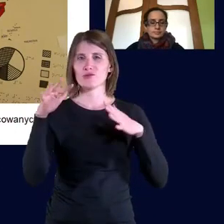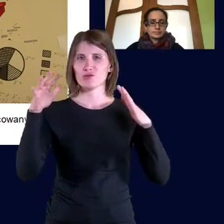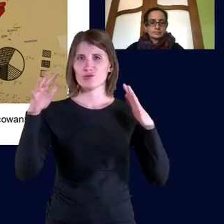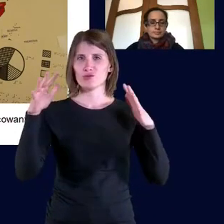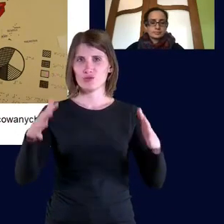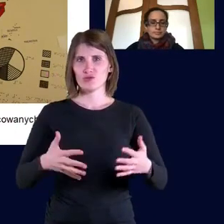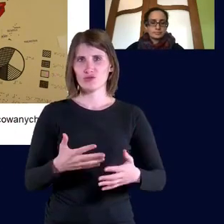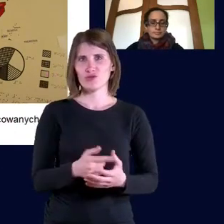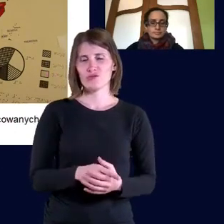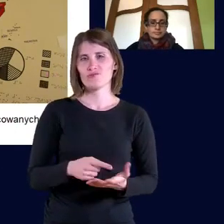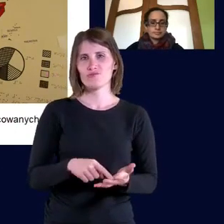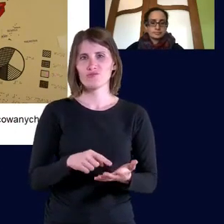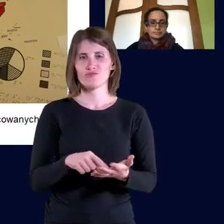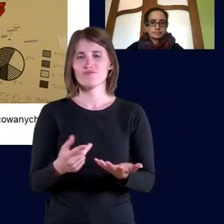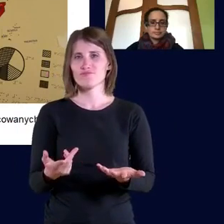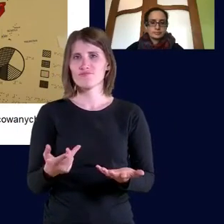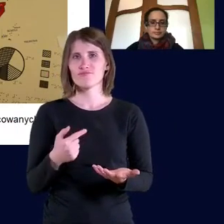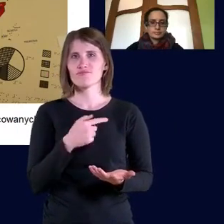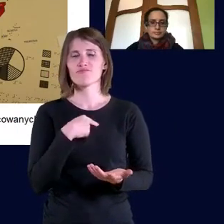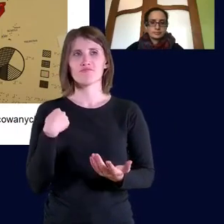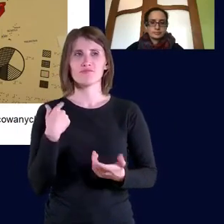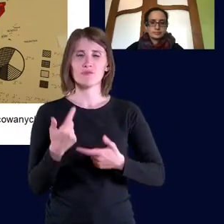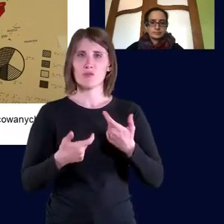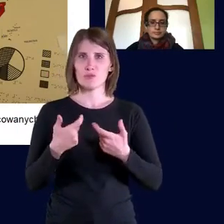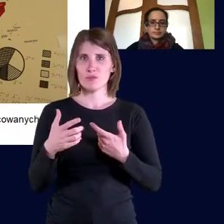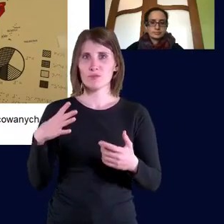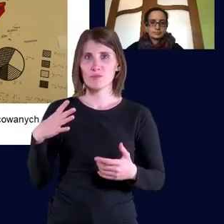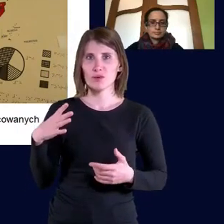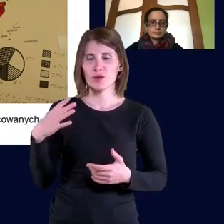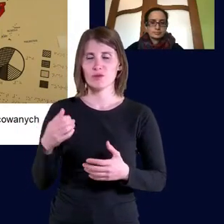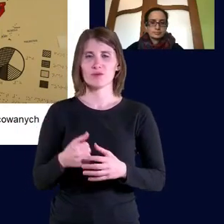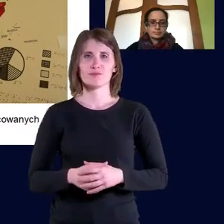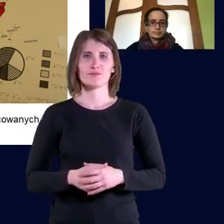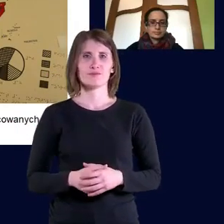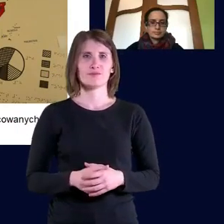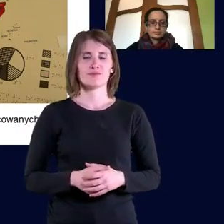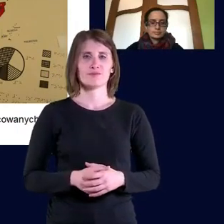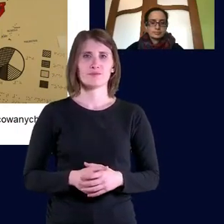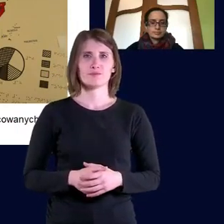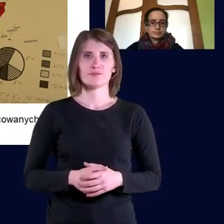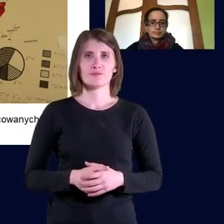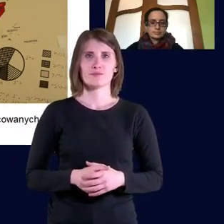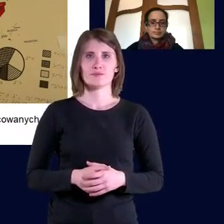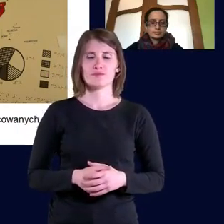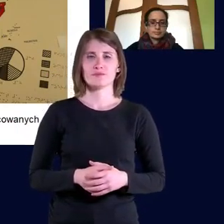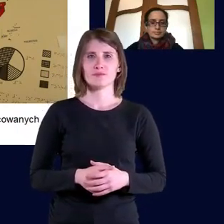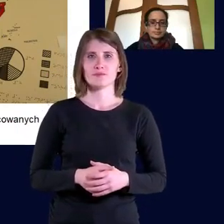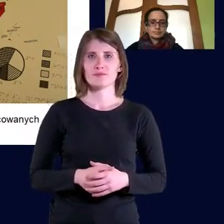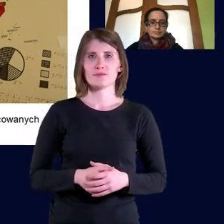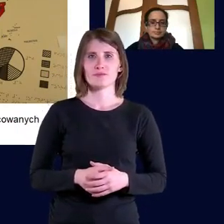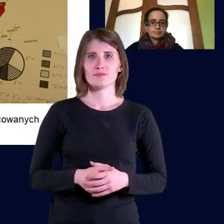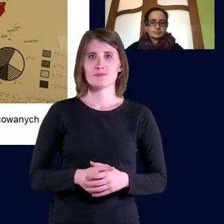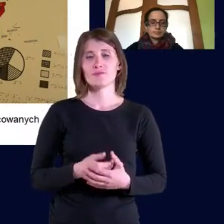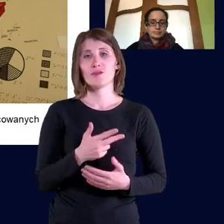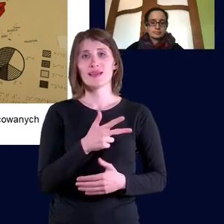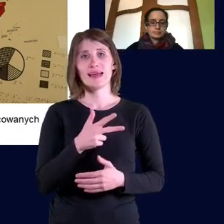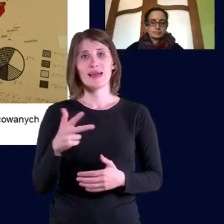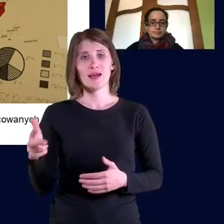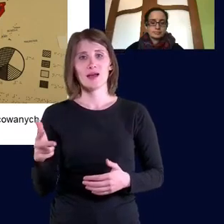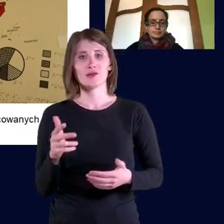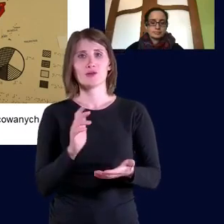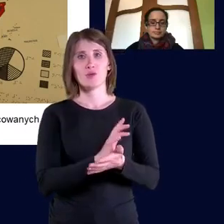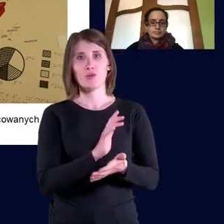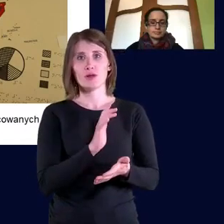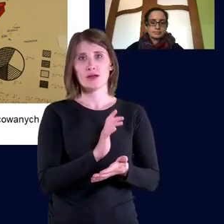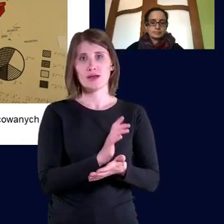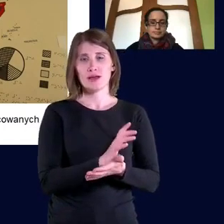rodzajów tych grafik z którymi mieliśmy do czynienia była ogromna i Szeroka i dla każdej publikacji